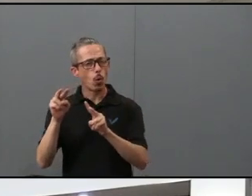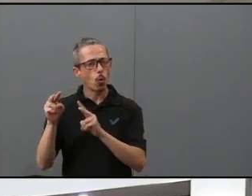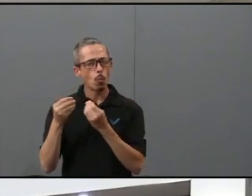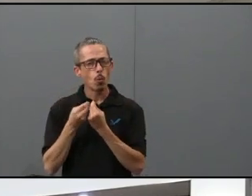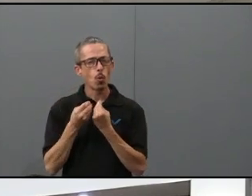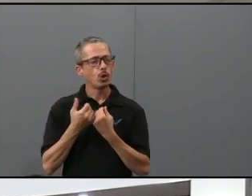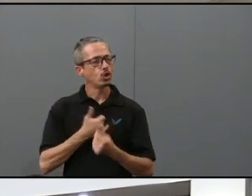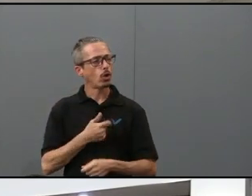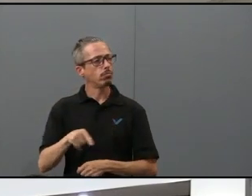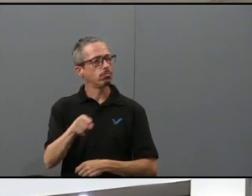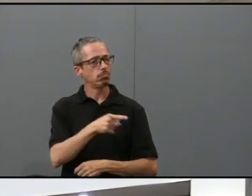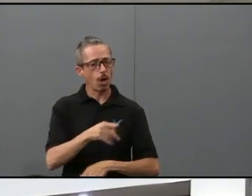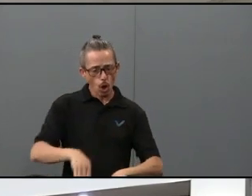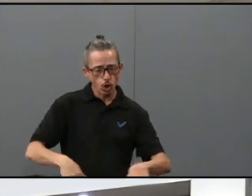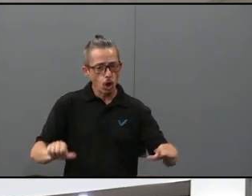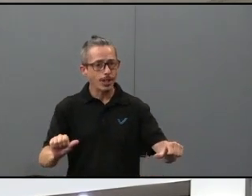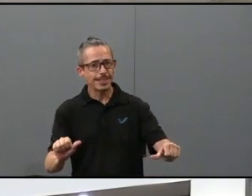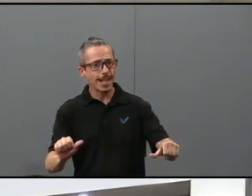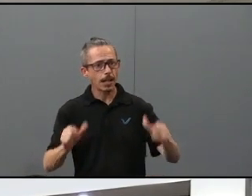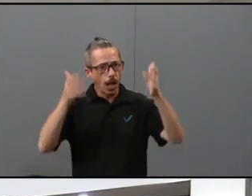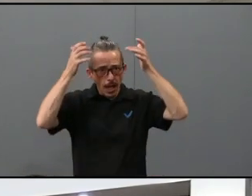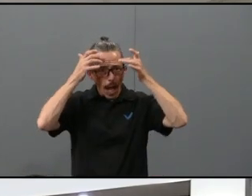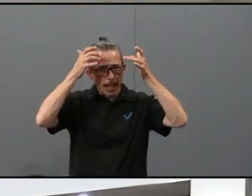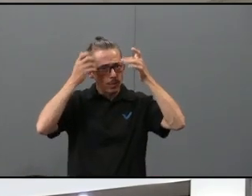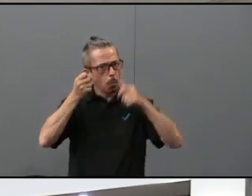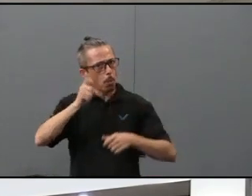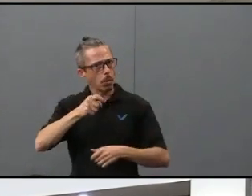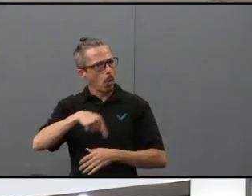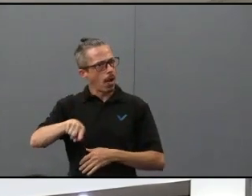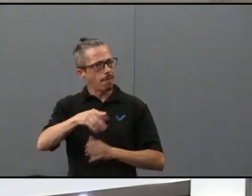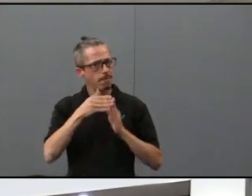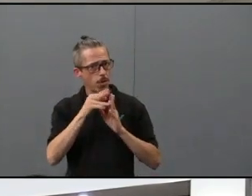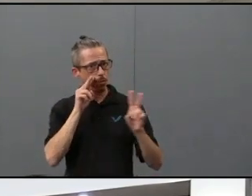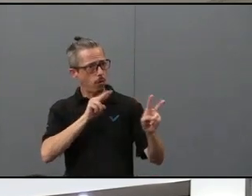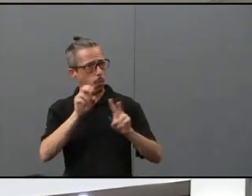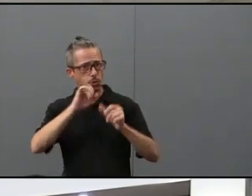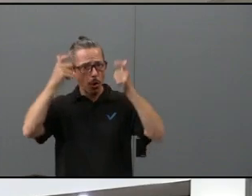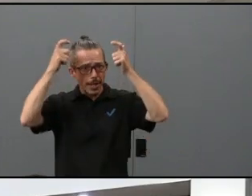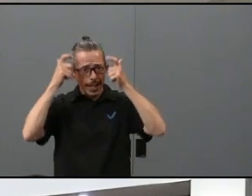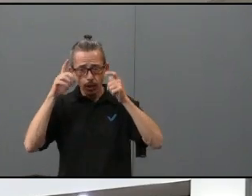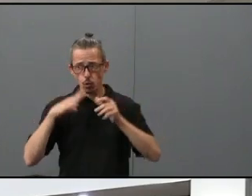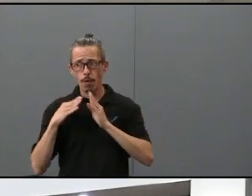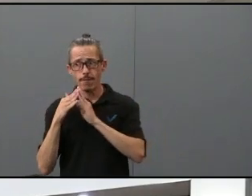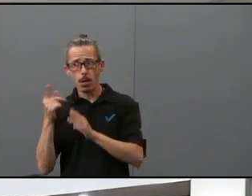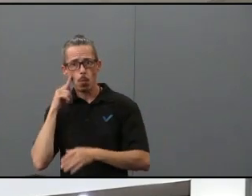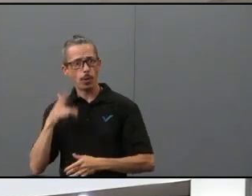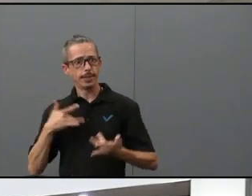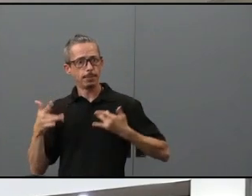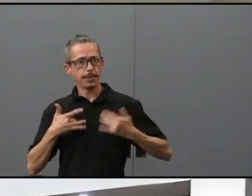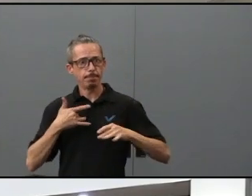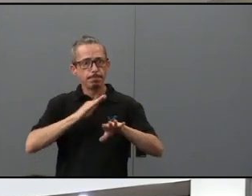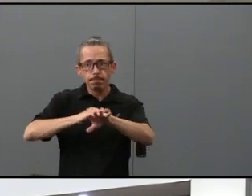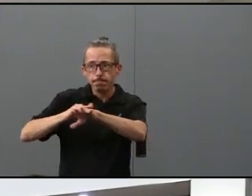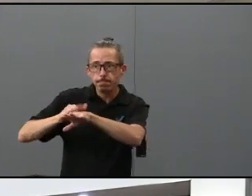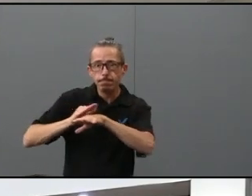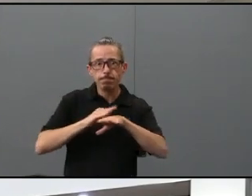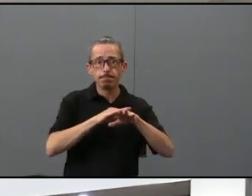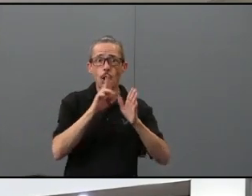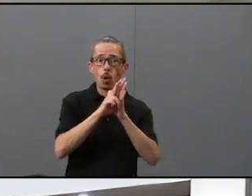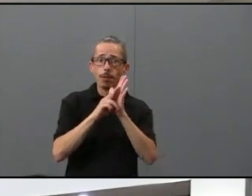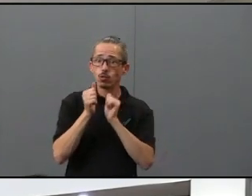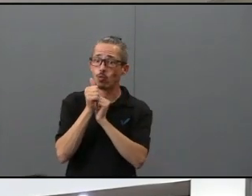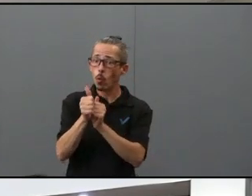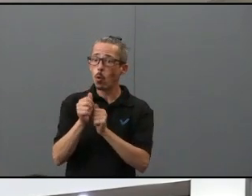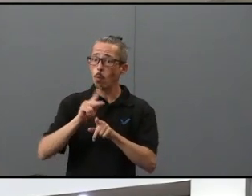trtinet qui ne portent pas leur casse obligatoire ce phénomène n'est pas unique à notre ville toutefois j'aimerais savoir si la ville a des initiatives pour sensibiliser les utilisateurs au règlement du